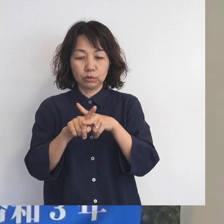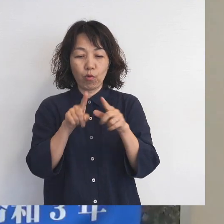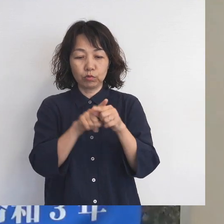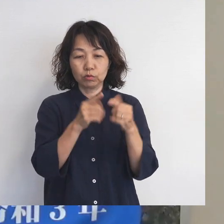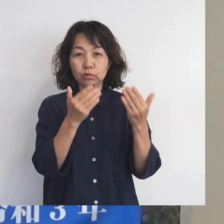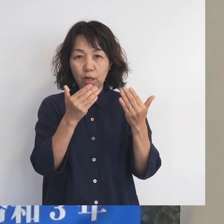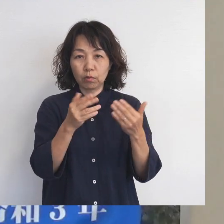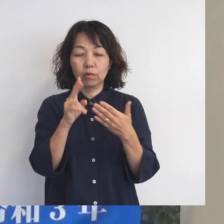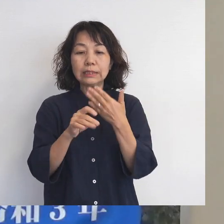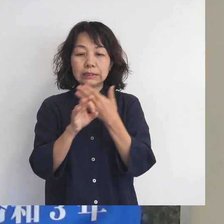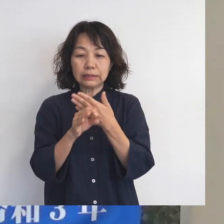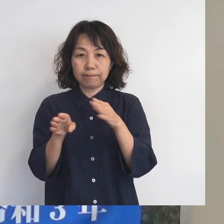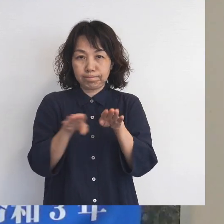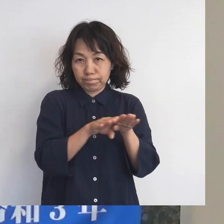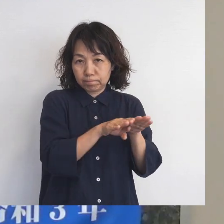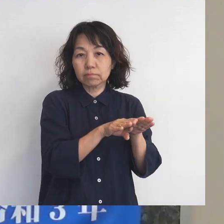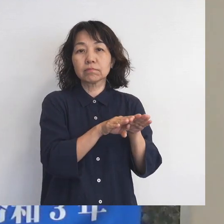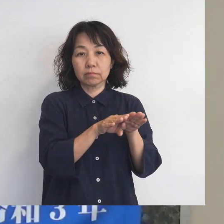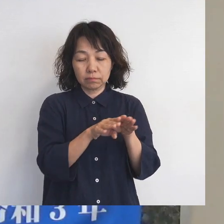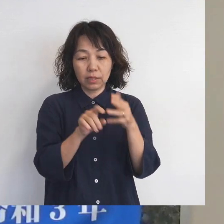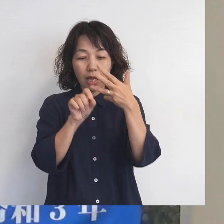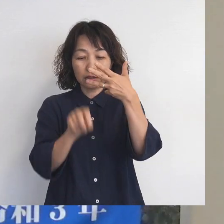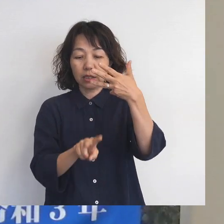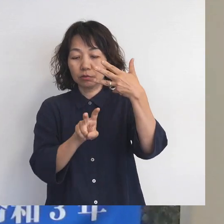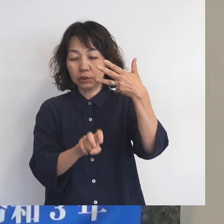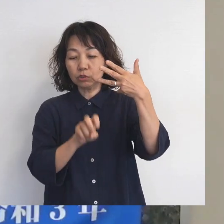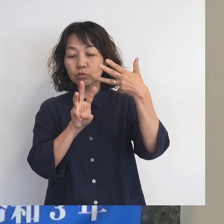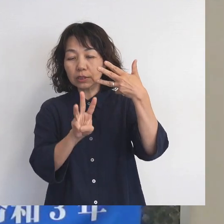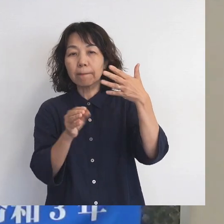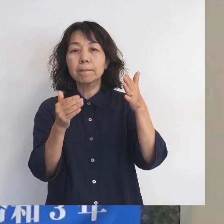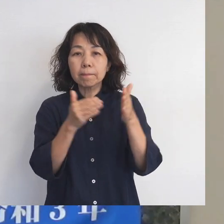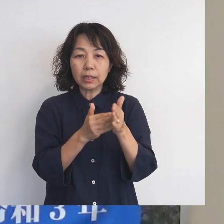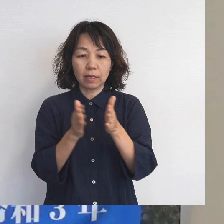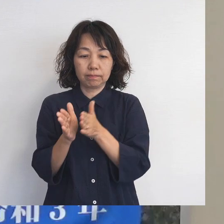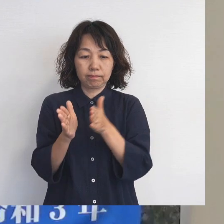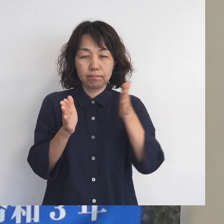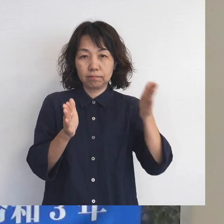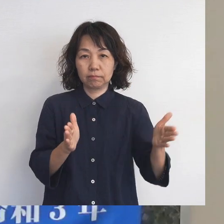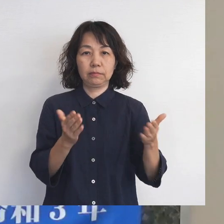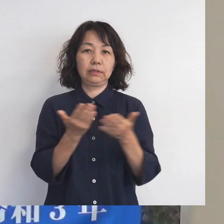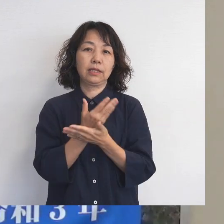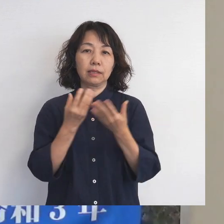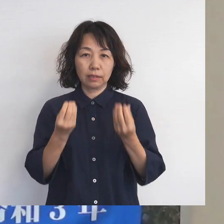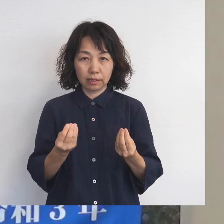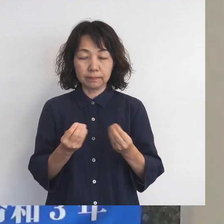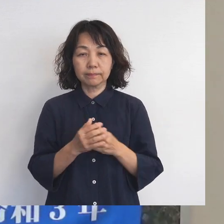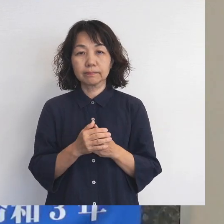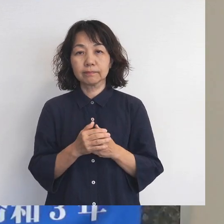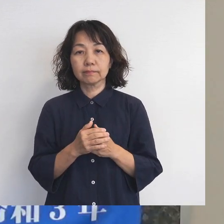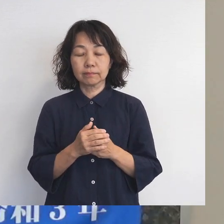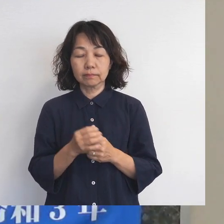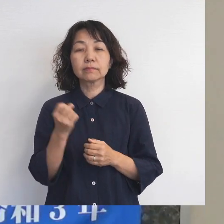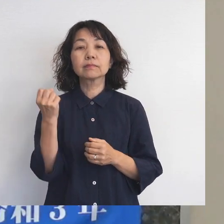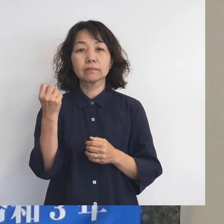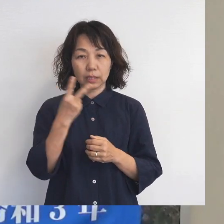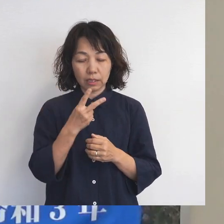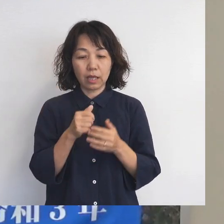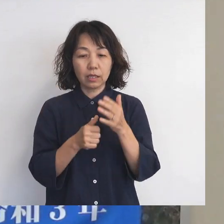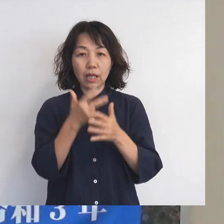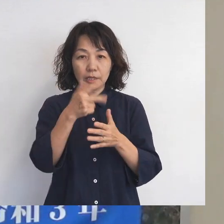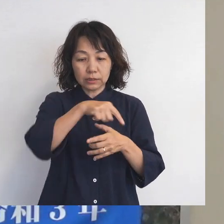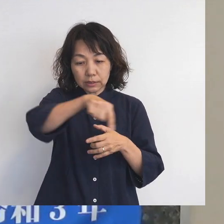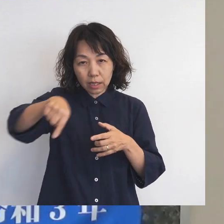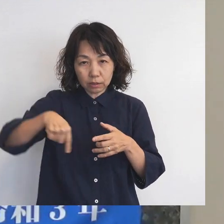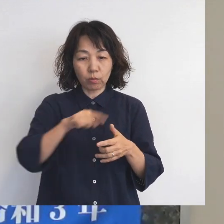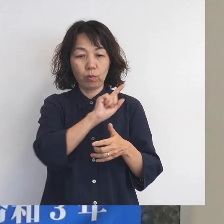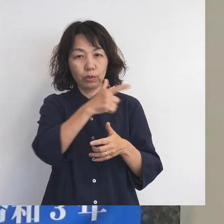中学校の臨時休業が8月23日まで延長されることとなりました。また市内の